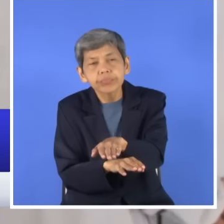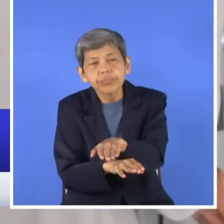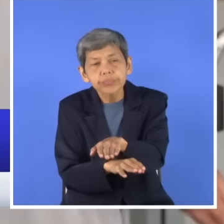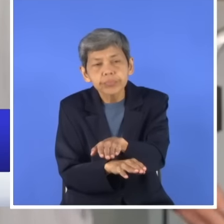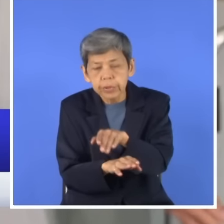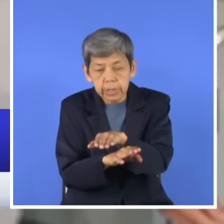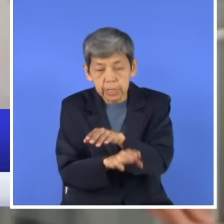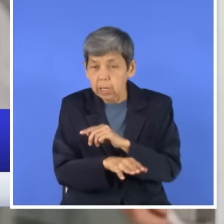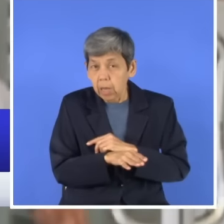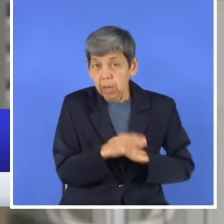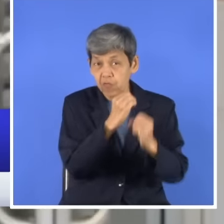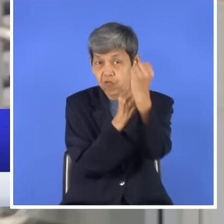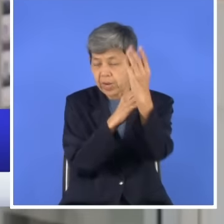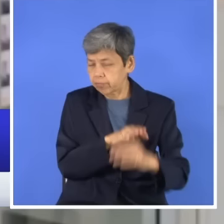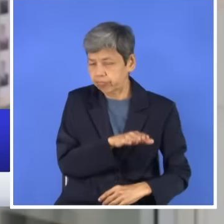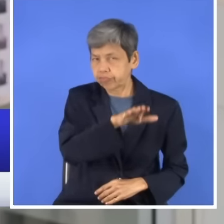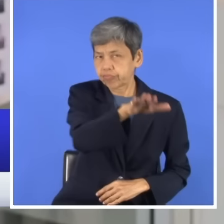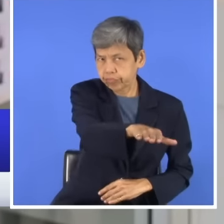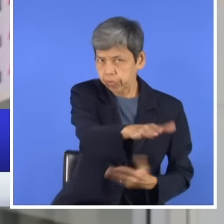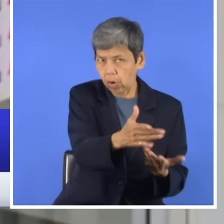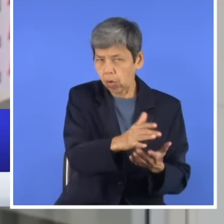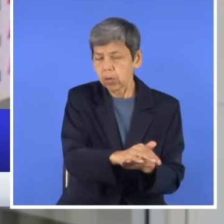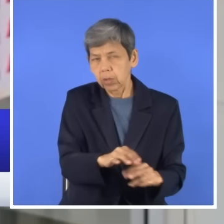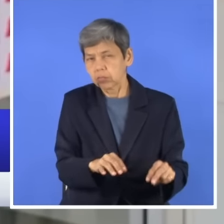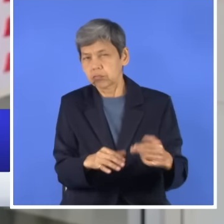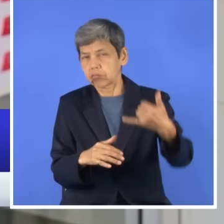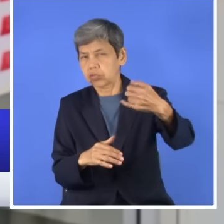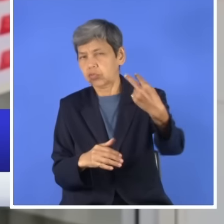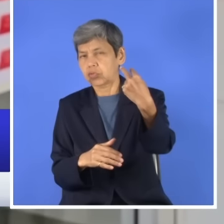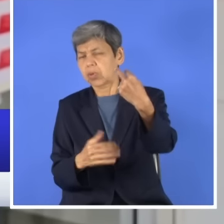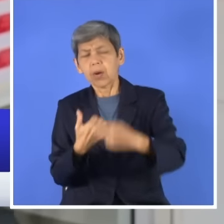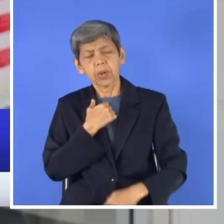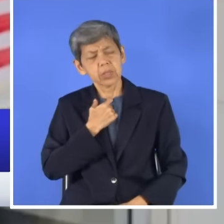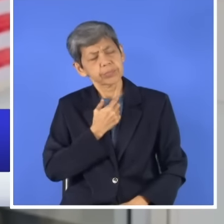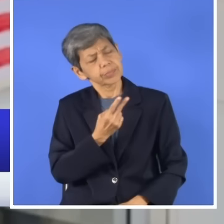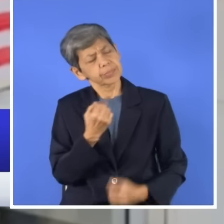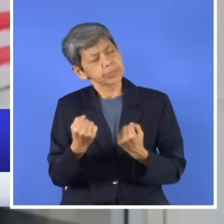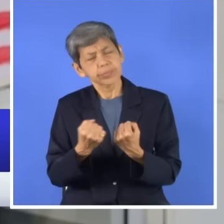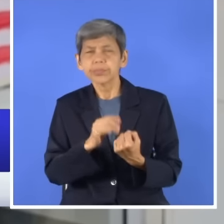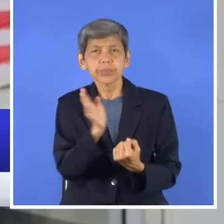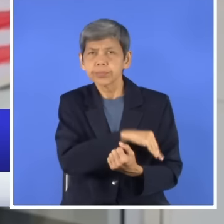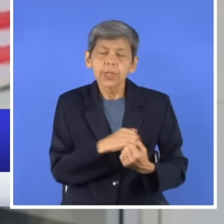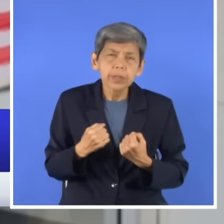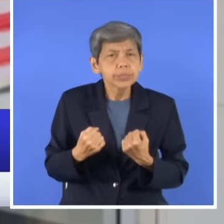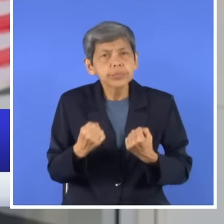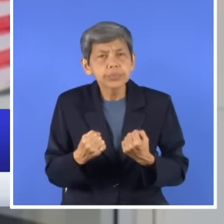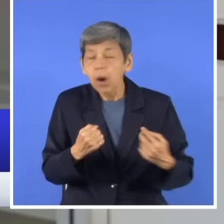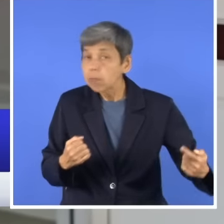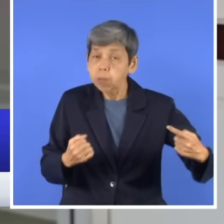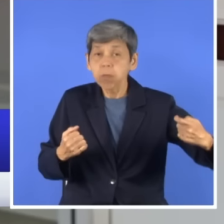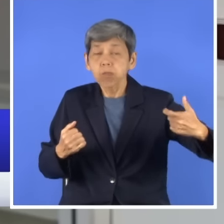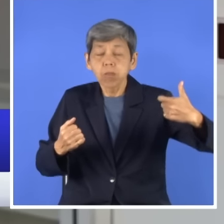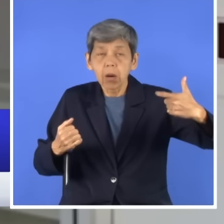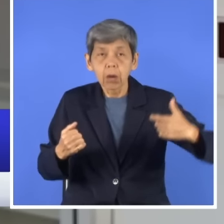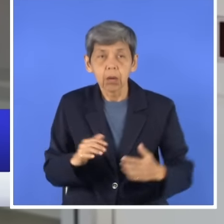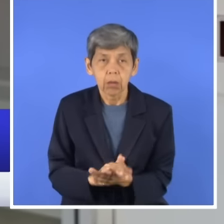ไปจอดตรงไฟแดงปากพีครับไปมองหน้าผมเนี่ยผมก็คิดว่าไม่มีอะไรเกิดขึ้นก็ขี่ไปเรื่อยแล้วเขาก็ไปยิงผมเนี่ยแหละ เขายิงเ